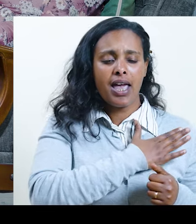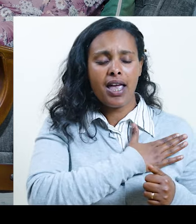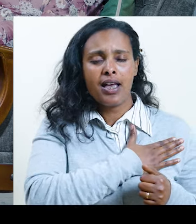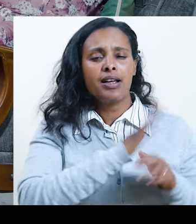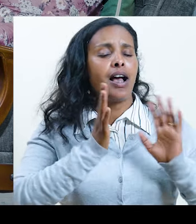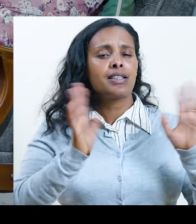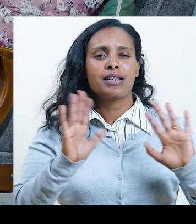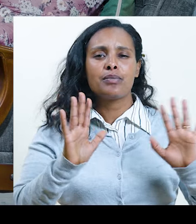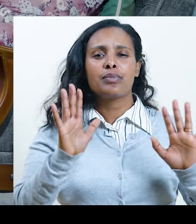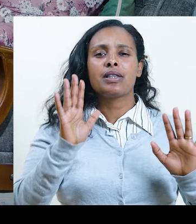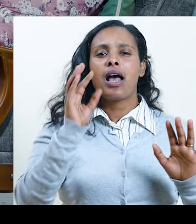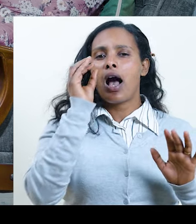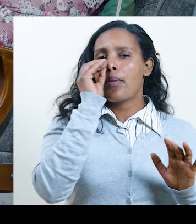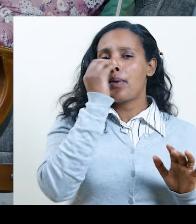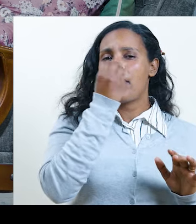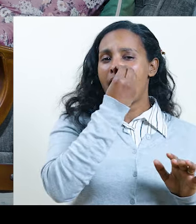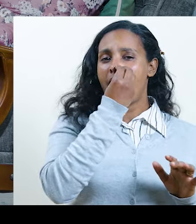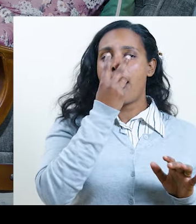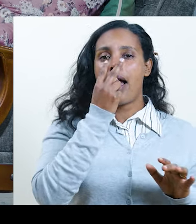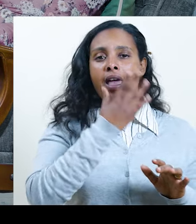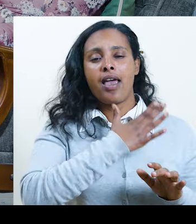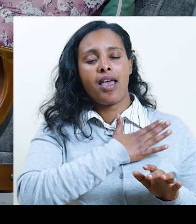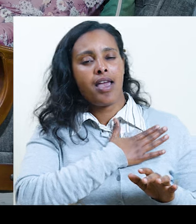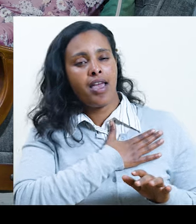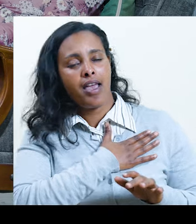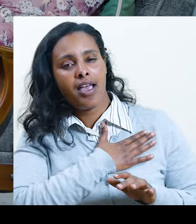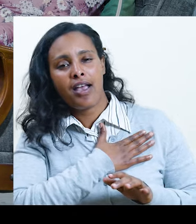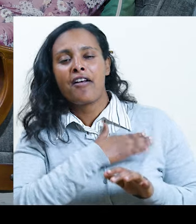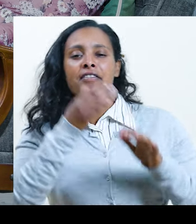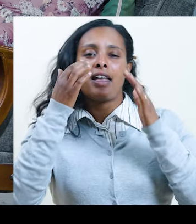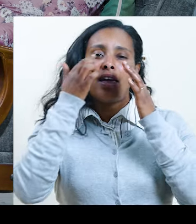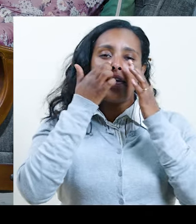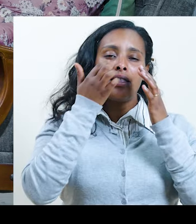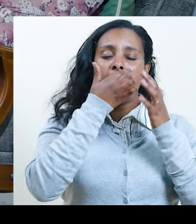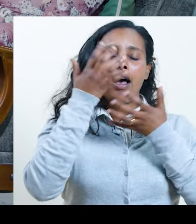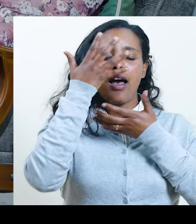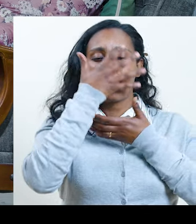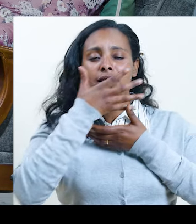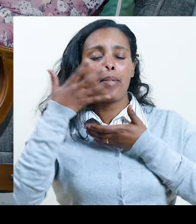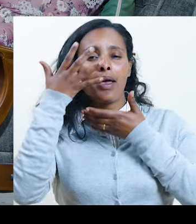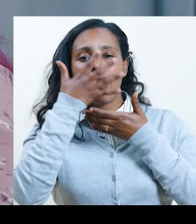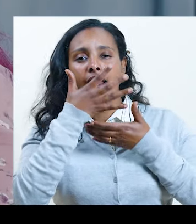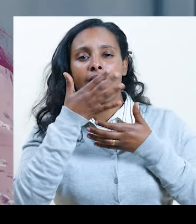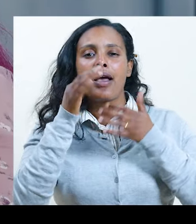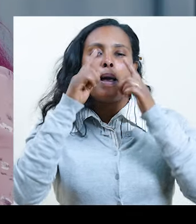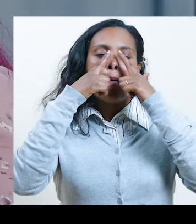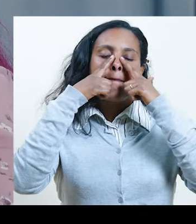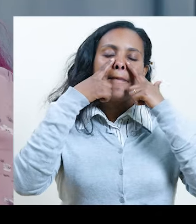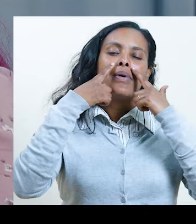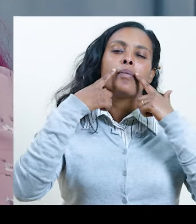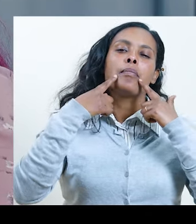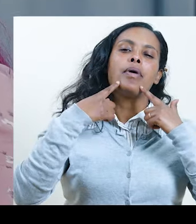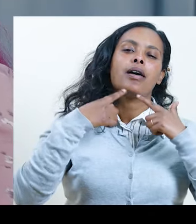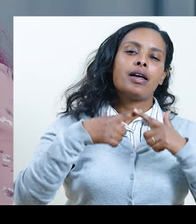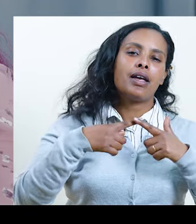ዘንጋታዬ ደና ሰንብታ በባዬ ፊቴም ታጠበለ